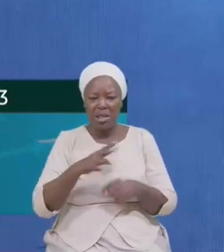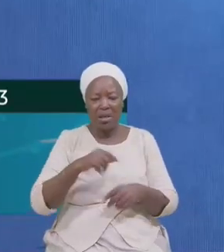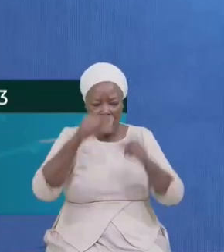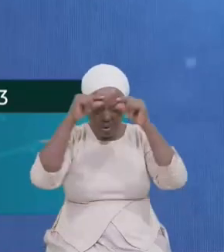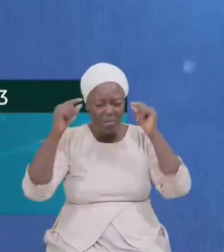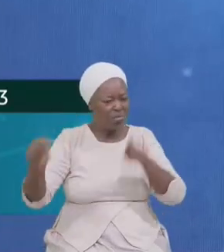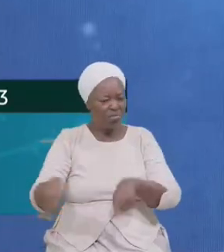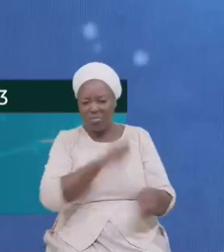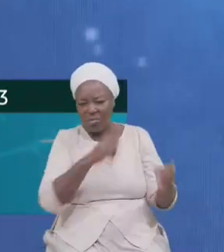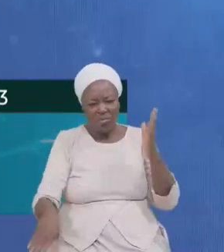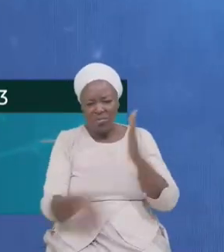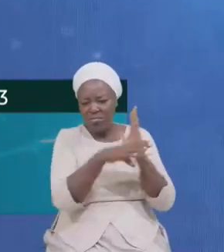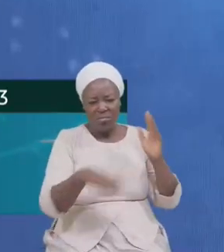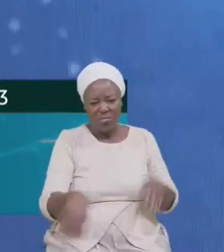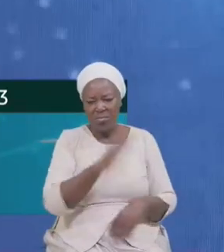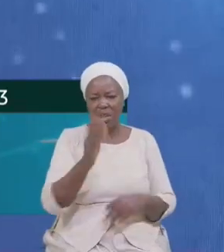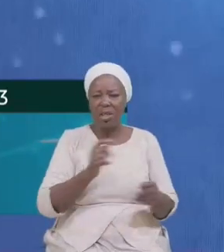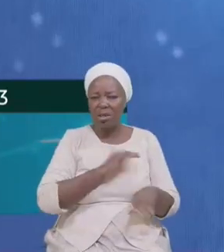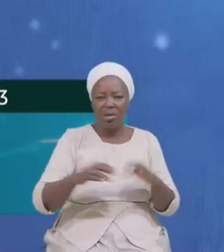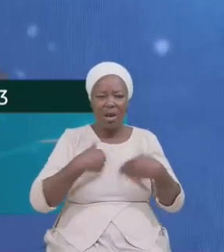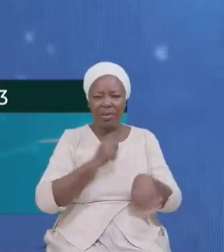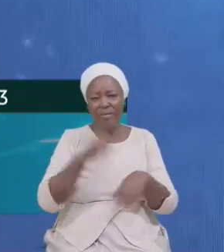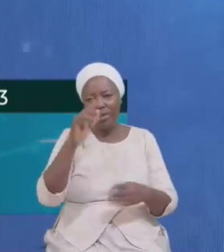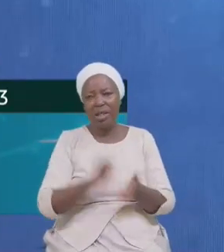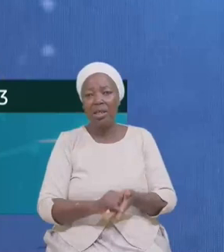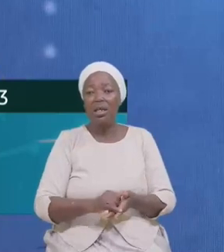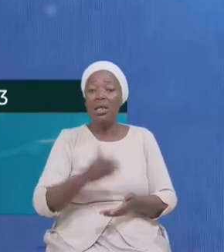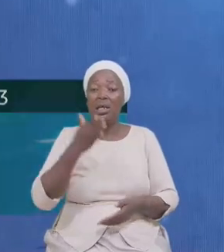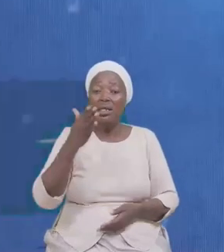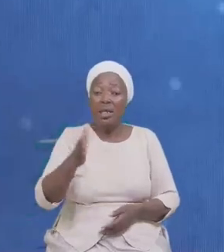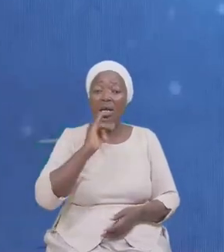vie, quittez devant moi. Il n'y a aucune